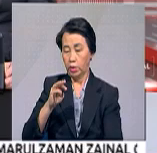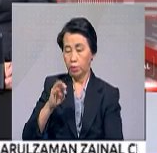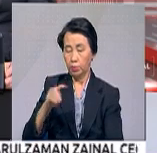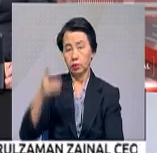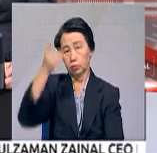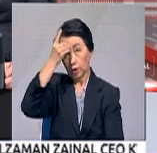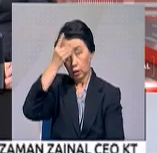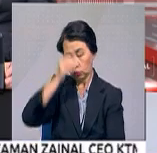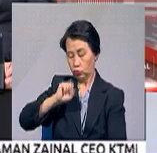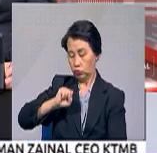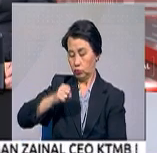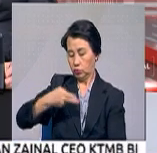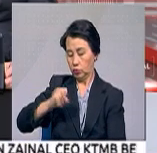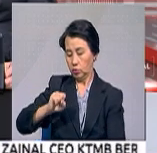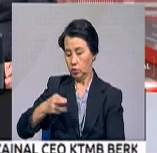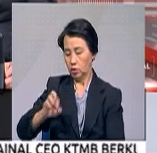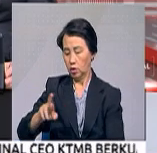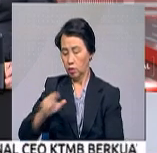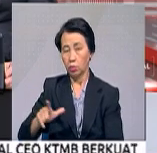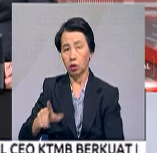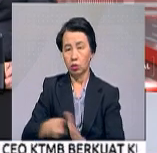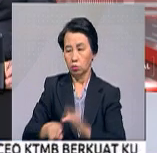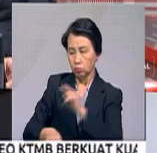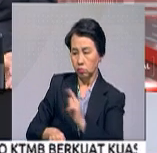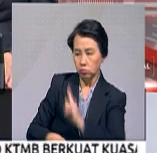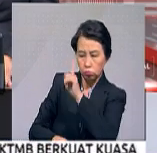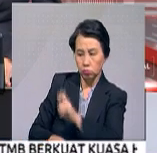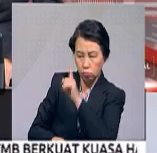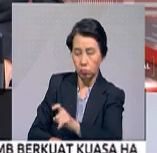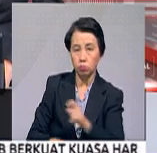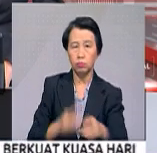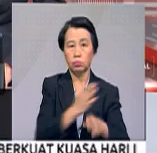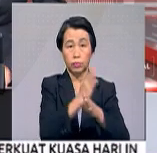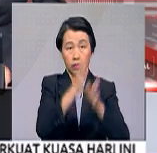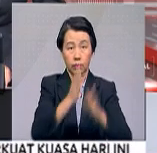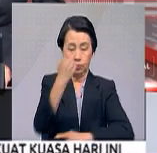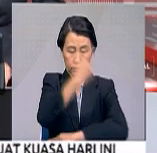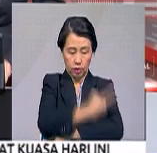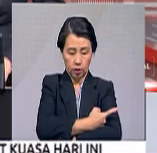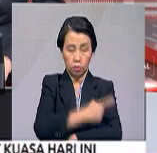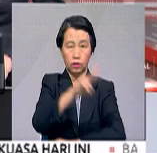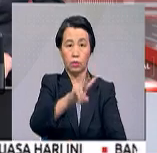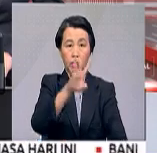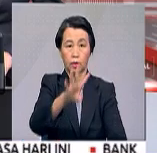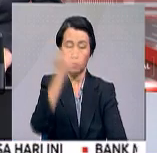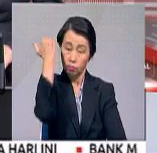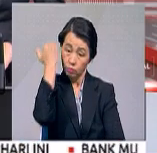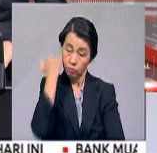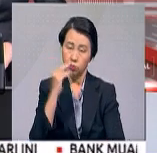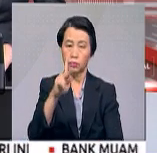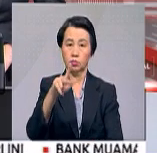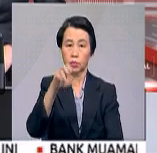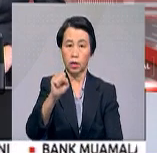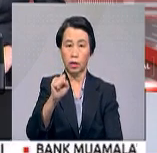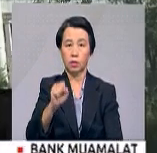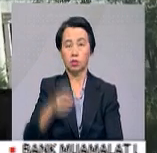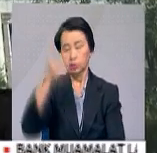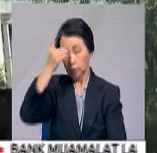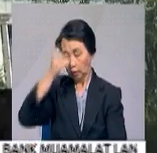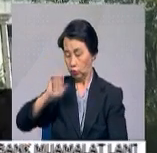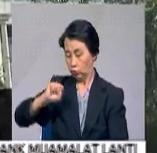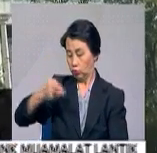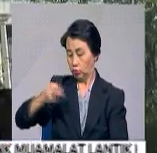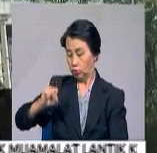Syahrul Azral Ibrahim Halmi ketika disoal balas pihak pembelaan pada hari ke-24 perbicaraan kes. Menurut Datuk